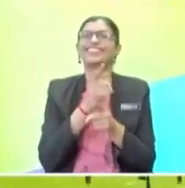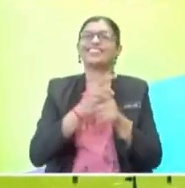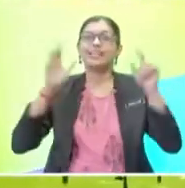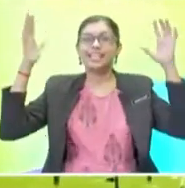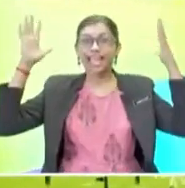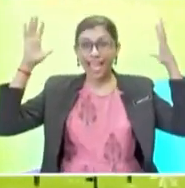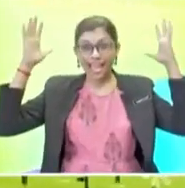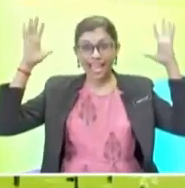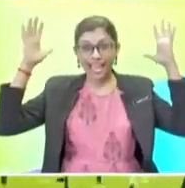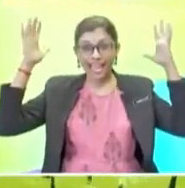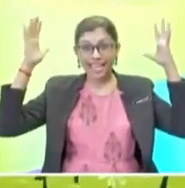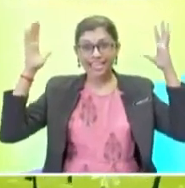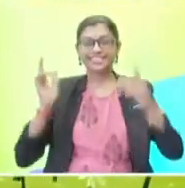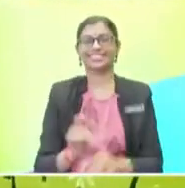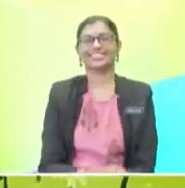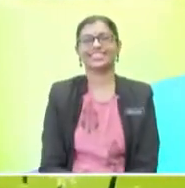sekali.